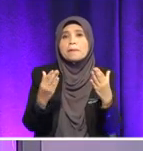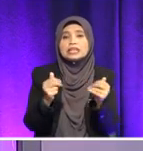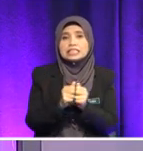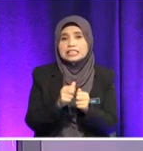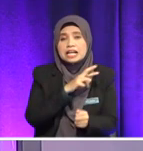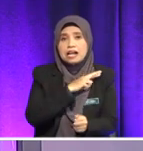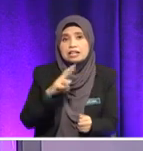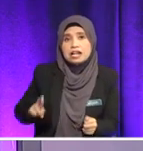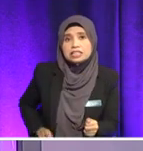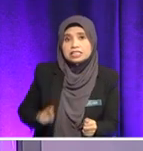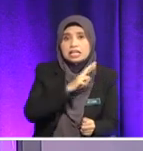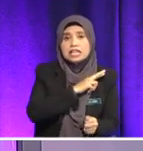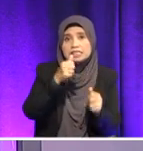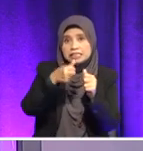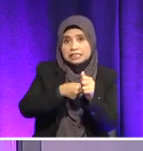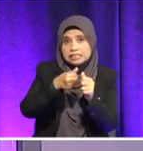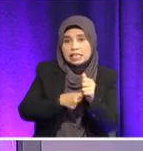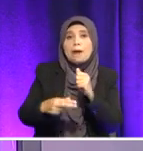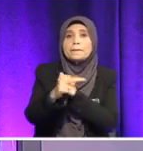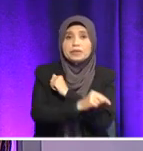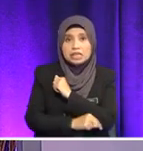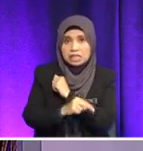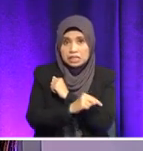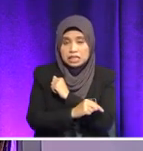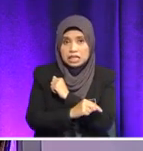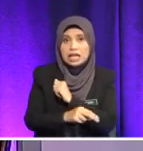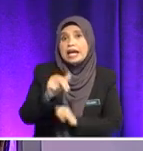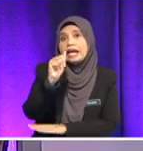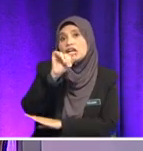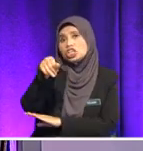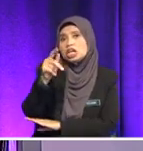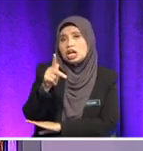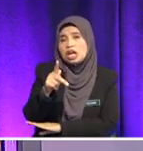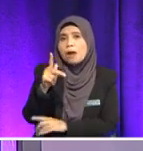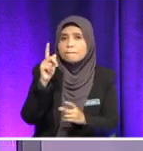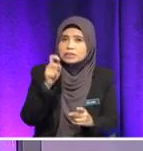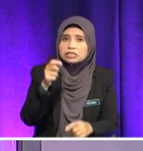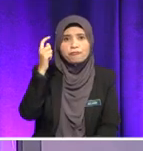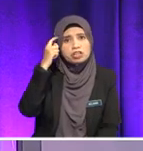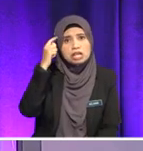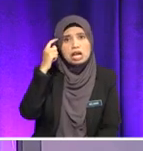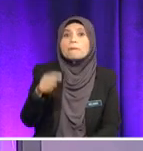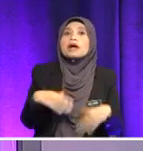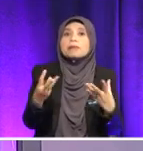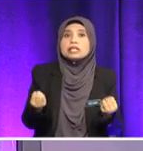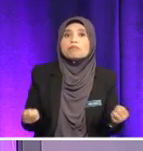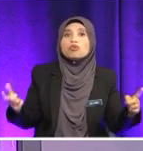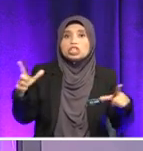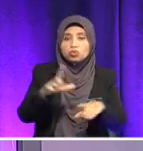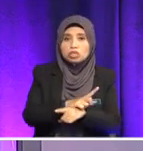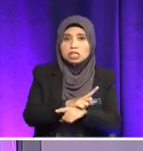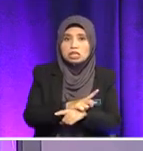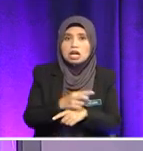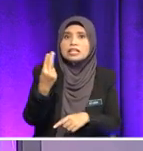dan kedudukan raja-raja di setiap Negeri Ini tadi ah ini yang cocok ini perlu fikih kan Bagaimana nak melindungi nanti kalau ada bagi